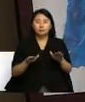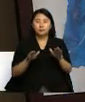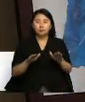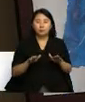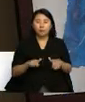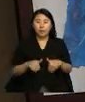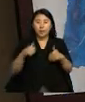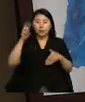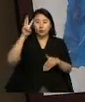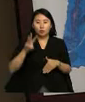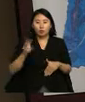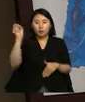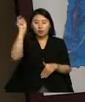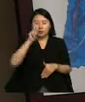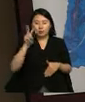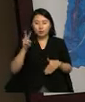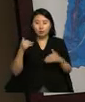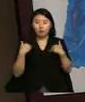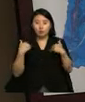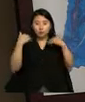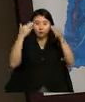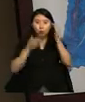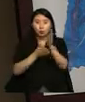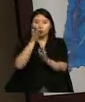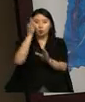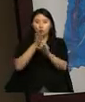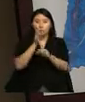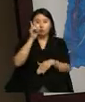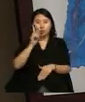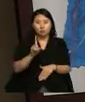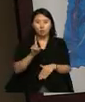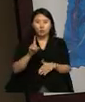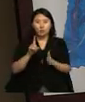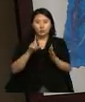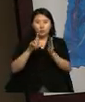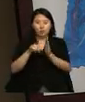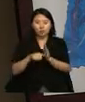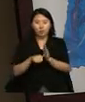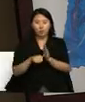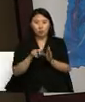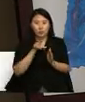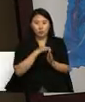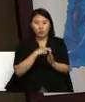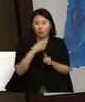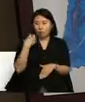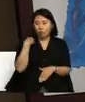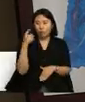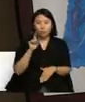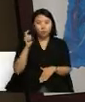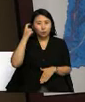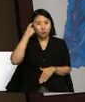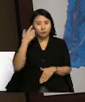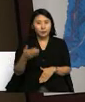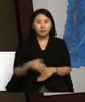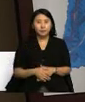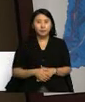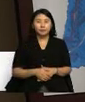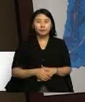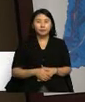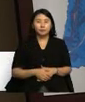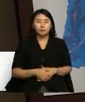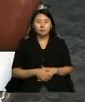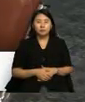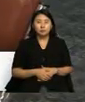양주시는 급성장하는 도시 가운데 하나입니다. 이런 시기에 의회의 역할은 무엇이라고 생각하십니까?